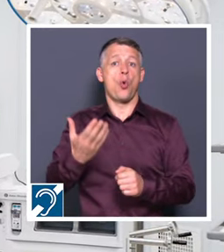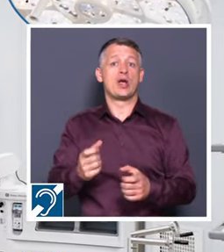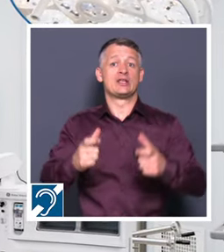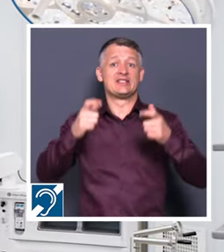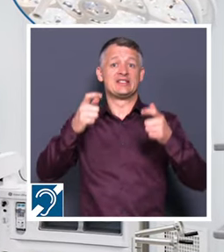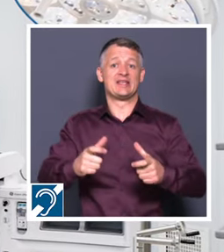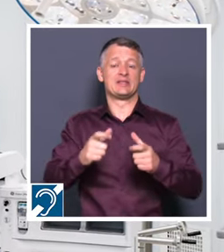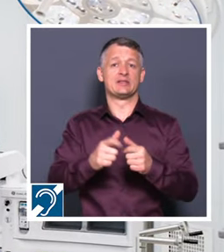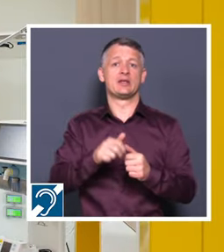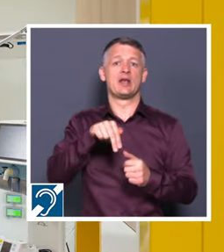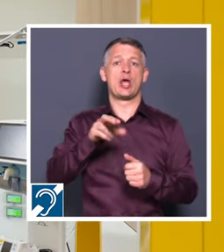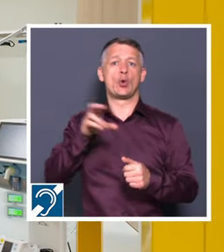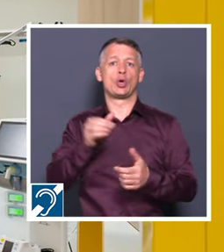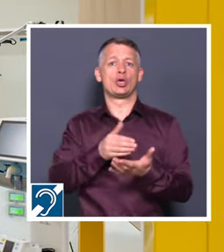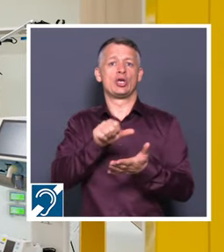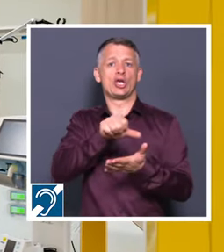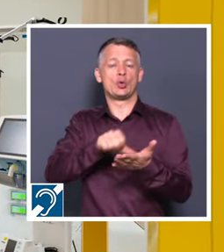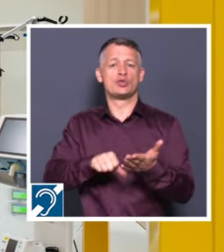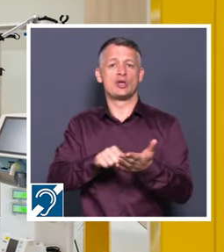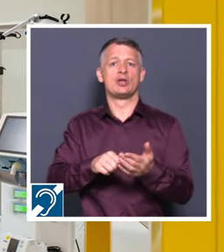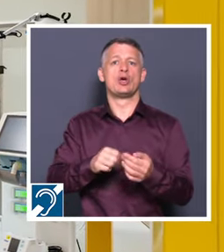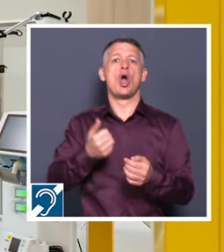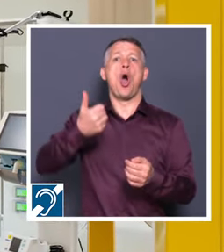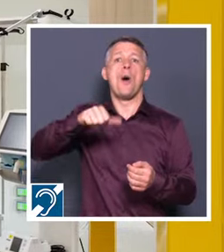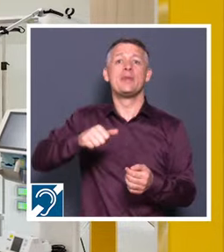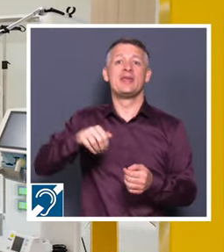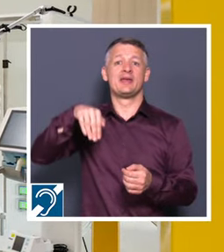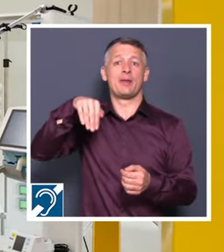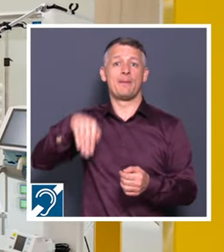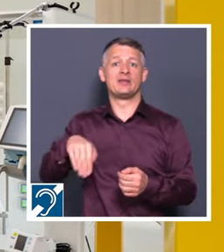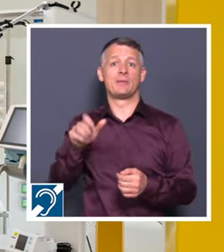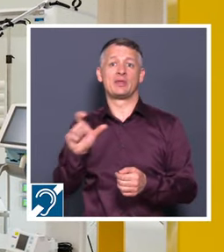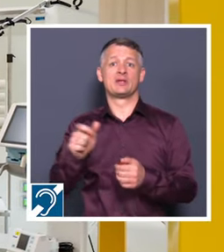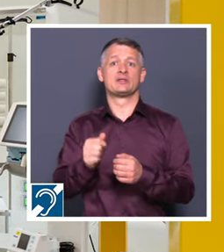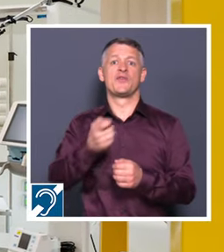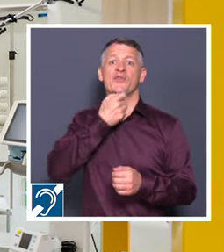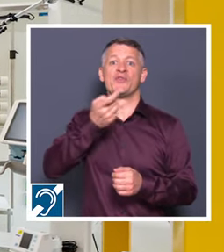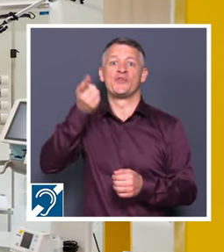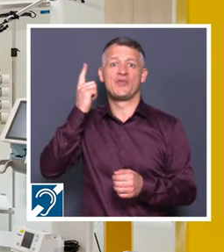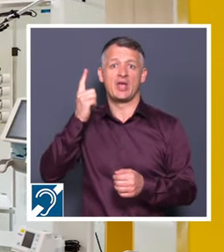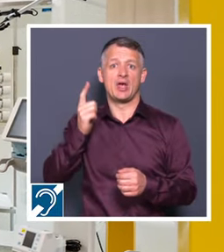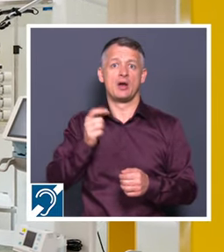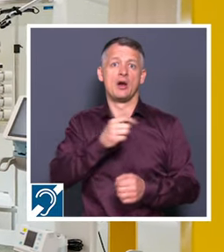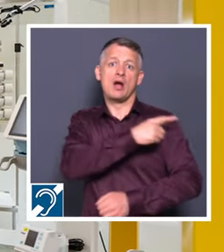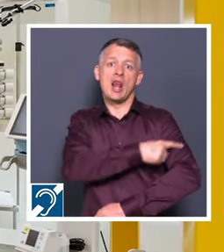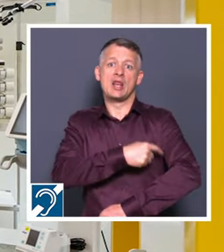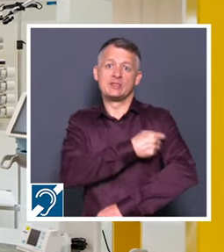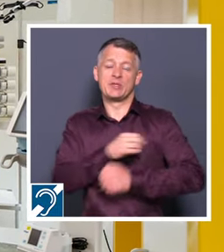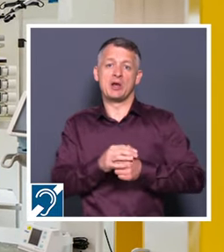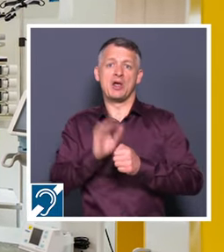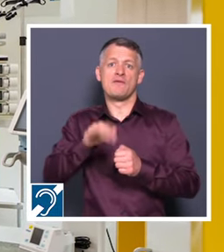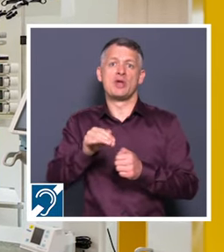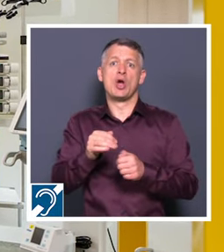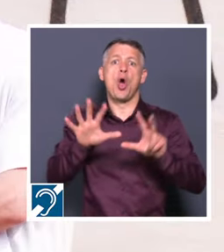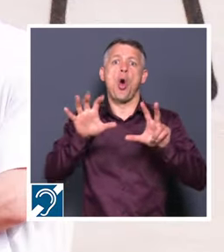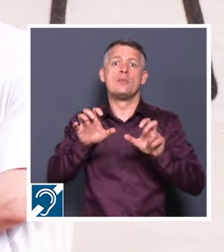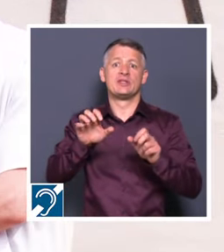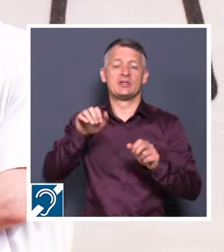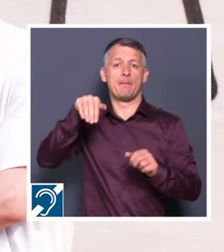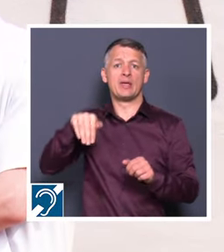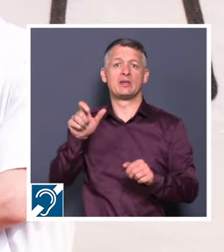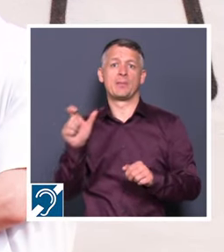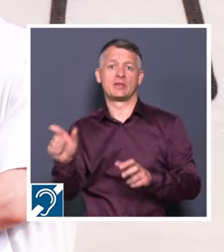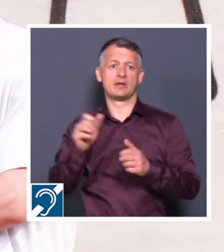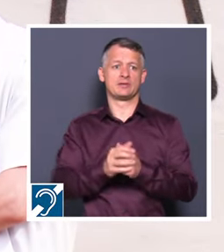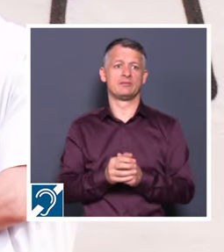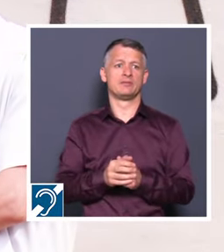aproape 1000 de metri pătrați. În vechea clădire, aceasta avea 80 de metri pătrați, echivalentul unui apartament cu 3 camere. Inițial